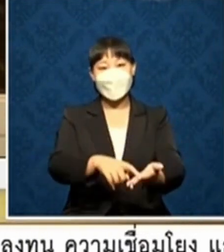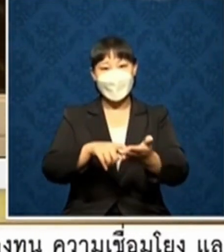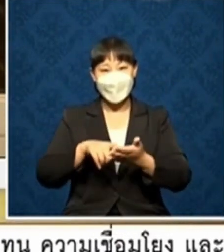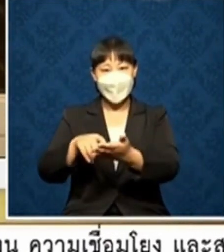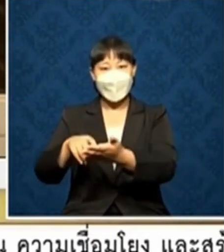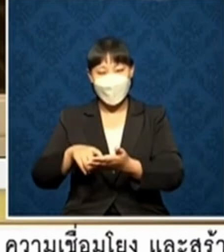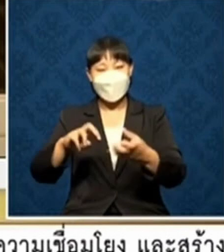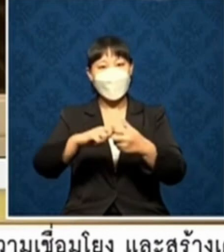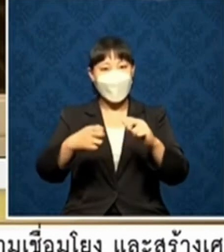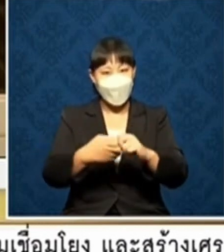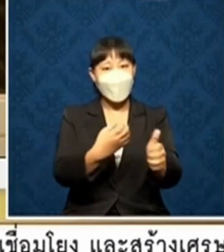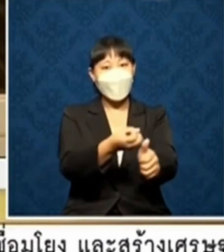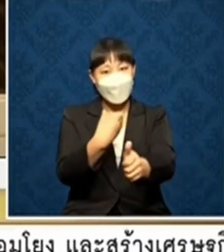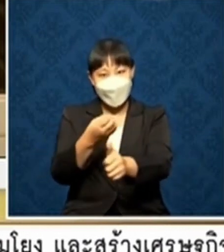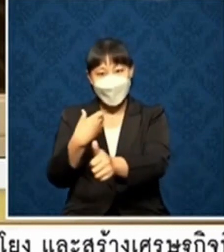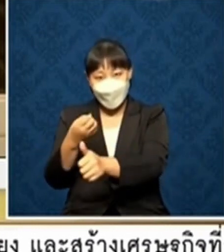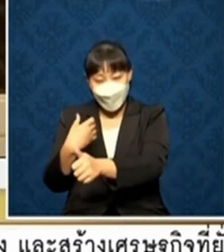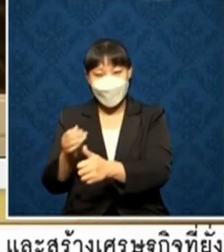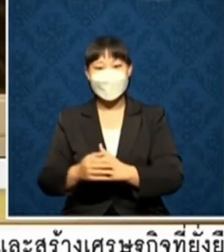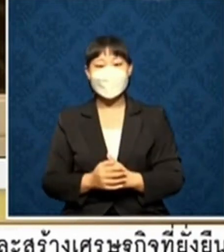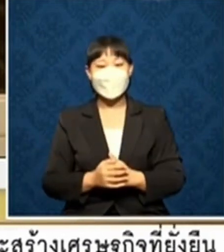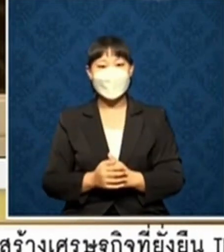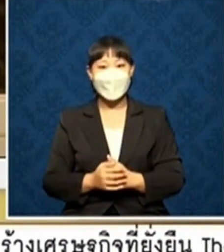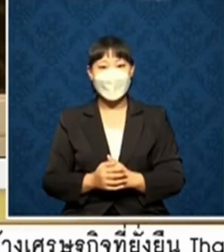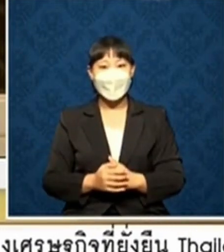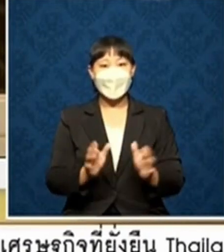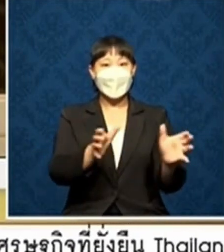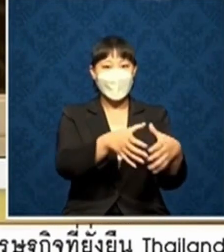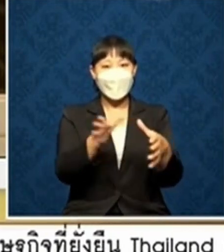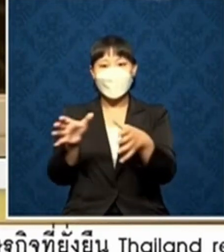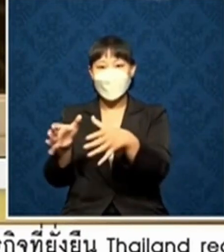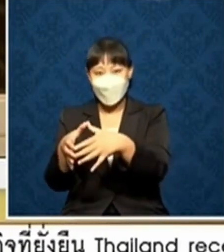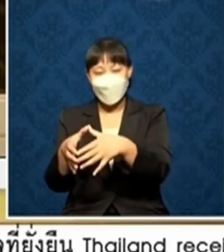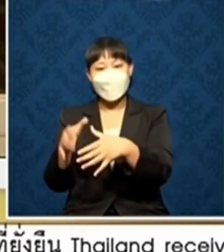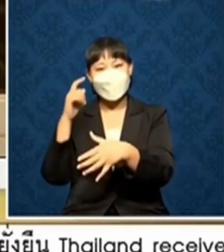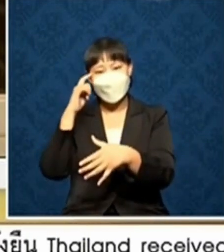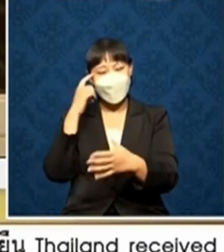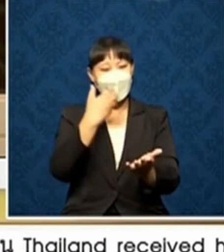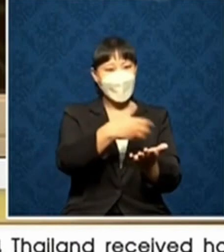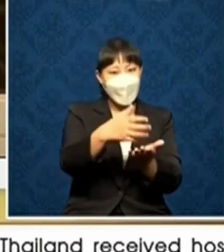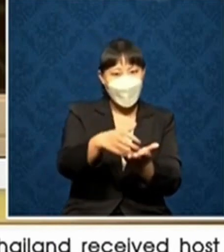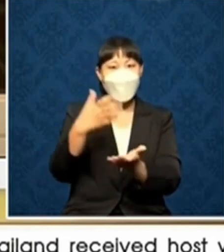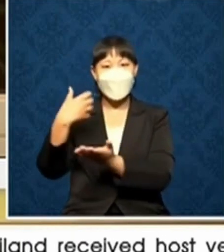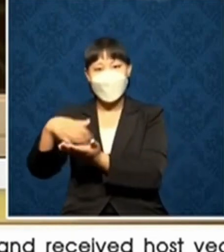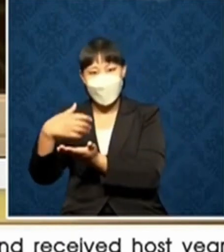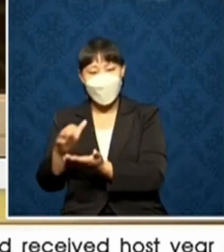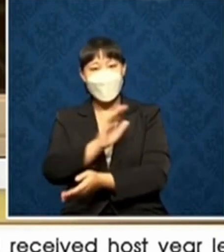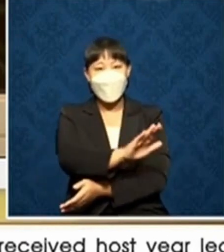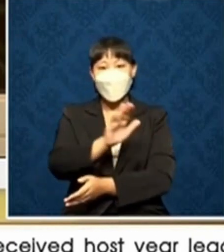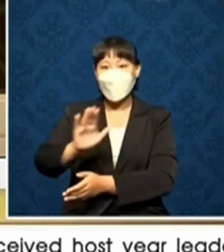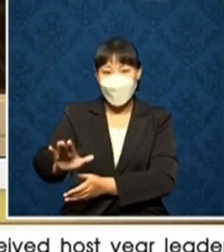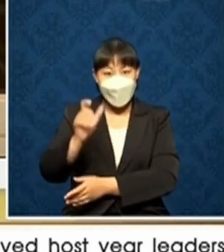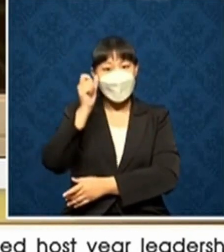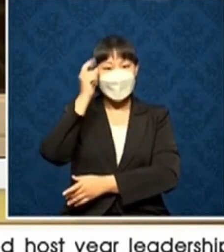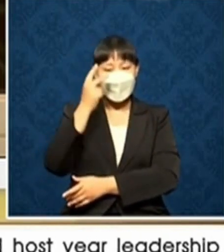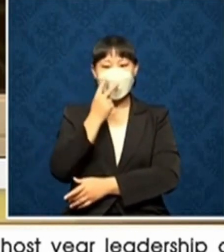าต่อคณะรัฐมนตรีฉะนั้นท่านสมาชิกแต่ละฝ่ายก็มีสิทธิ์ที่จะนำเสนอข้อมูลที่ตัวเองเข้าใจม